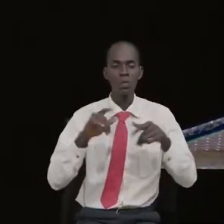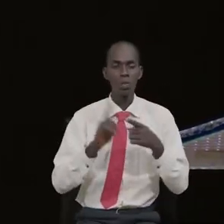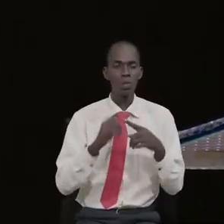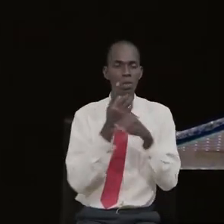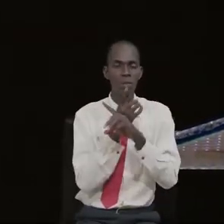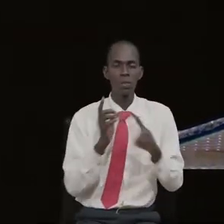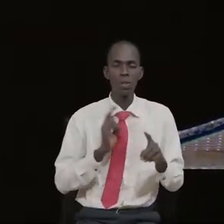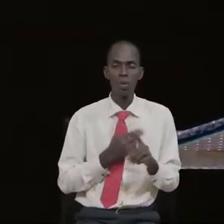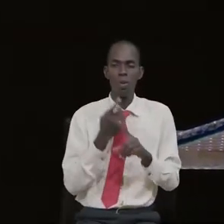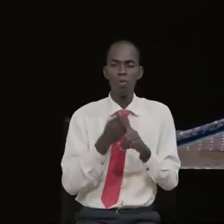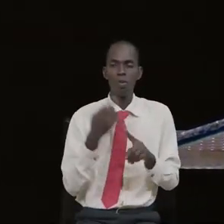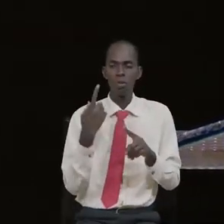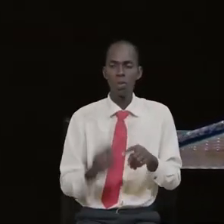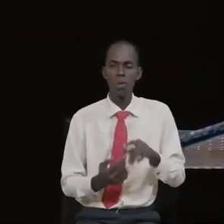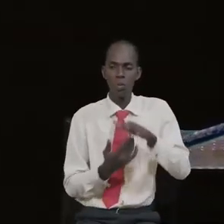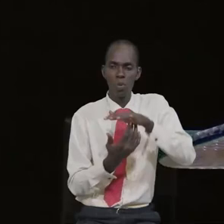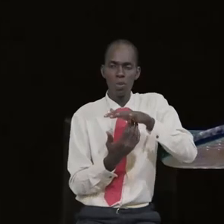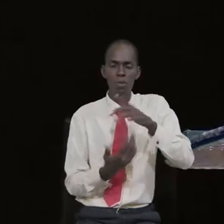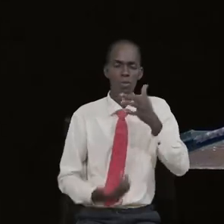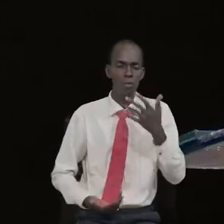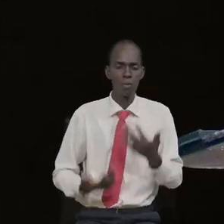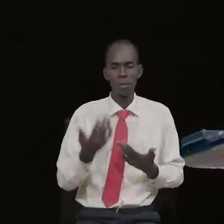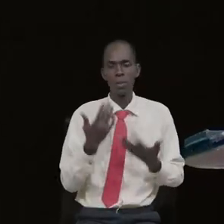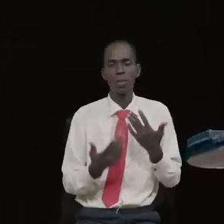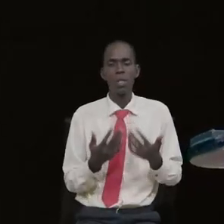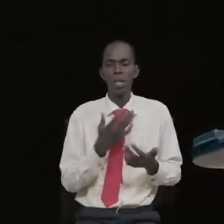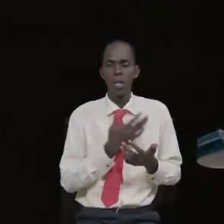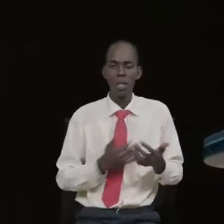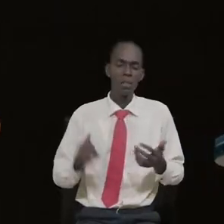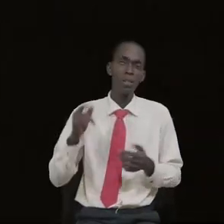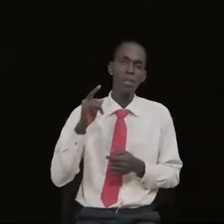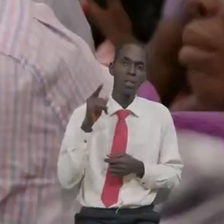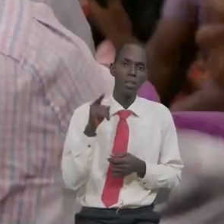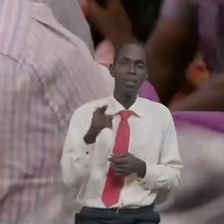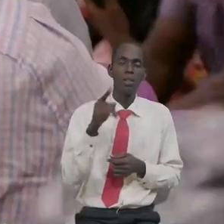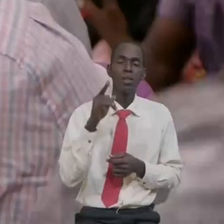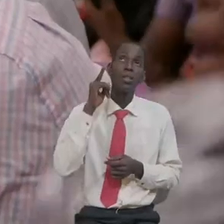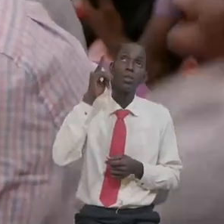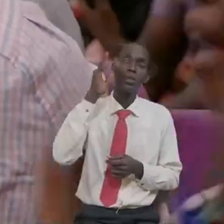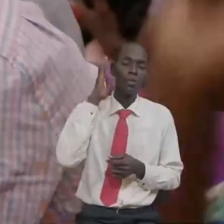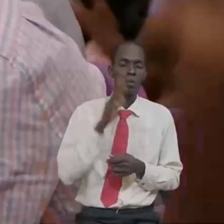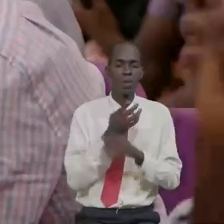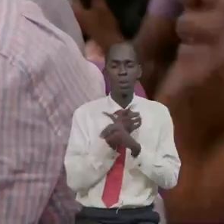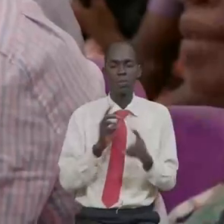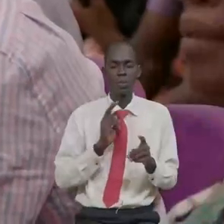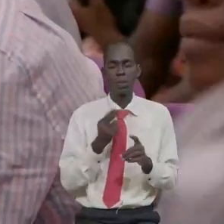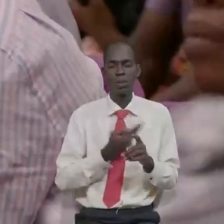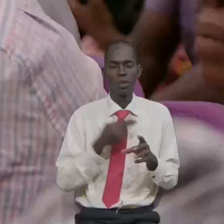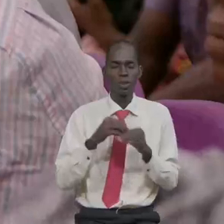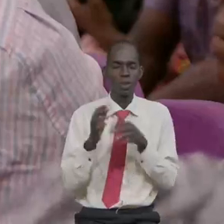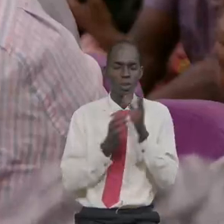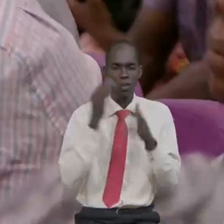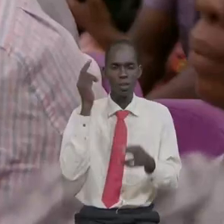Sinon, et que voici notre Dieu que nous servons peut nous délivrer de la fournaise ardente et il nous